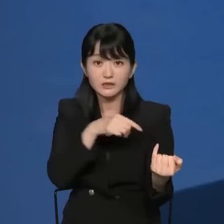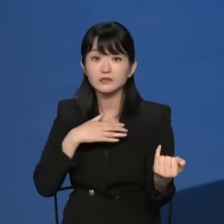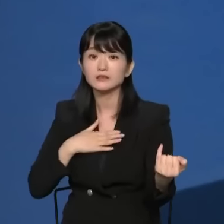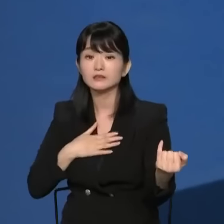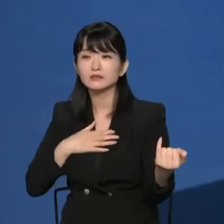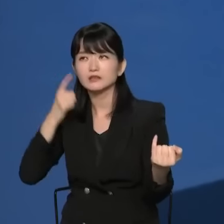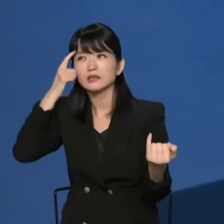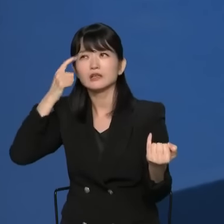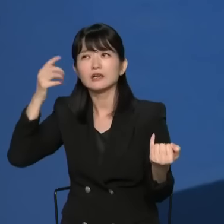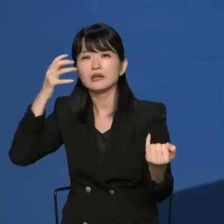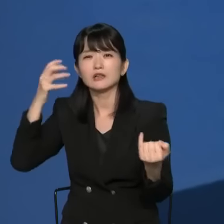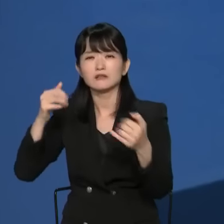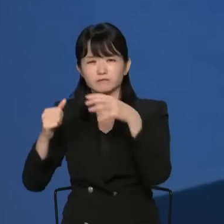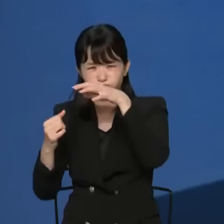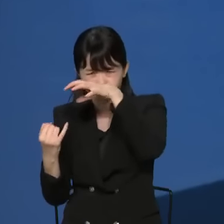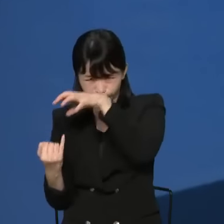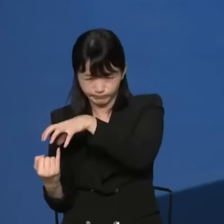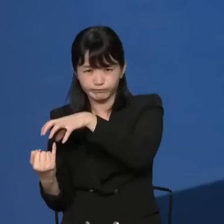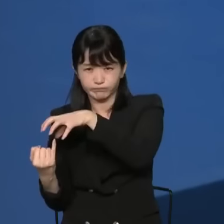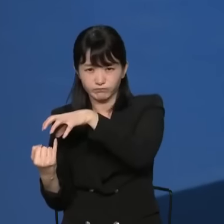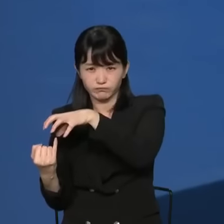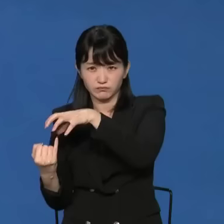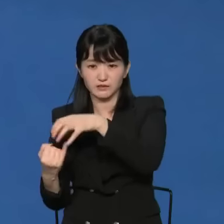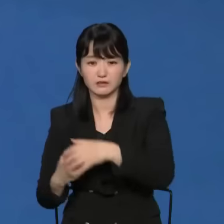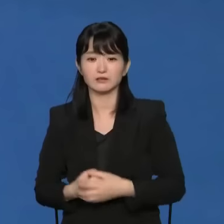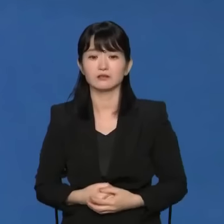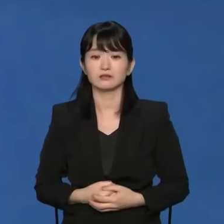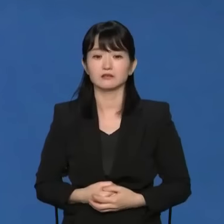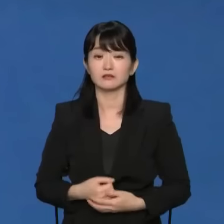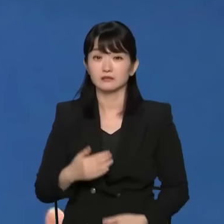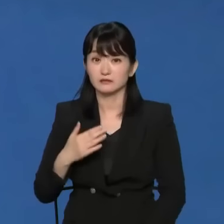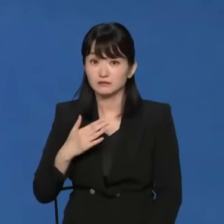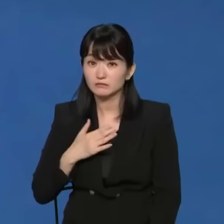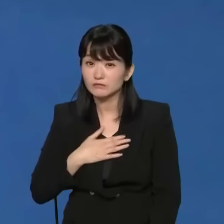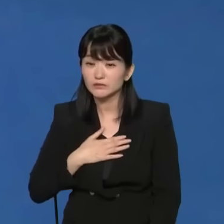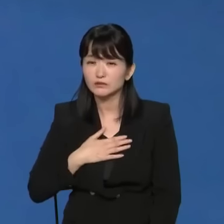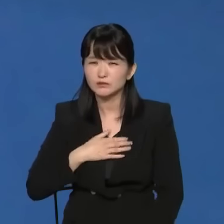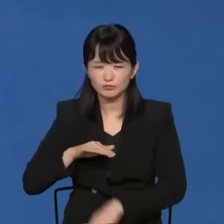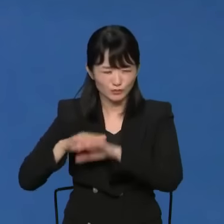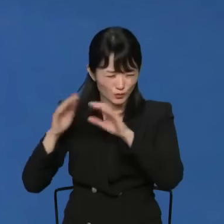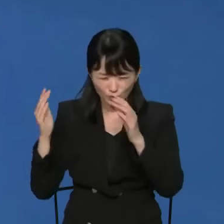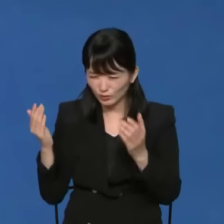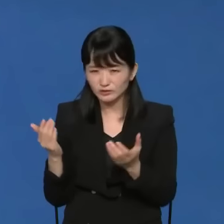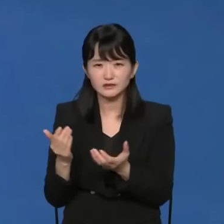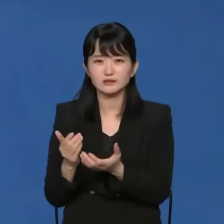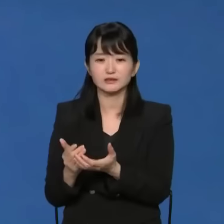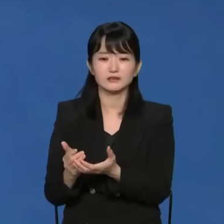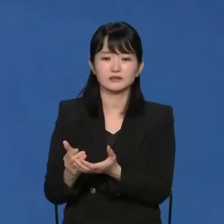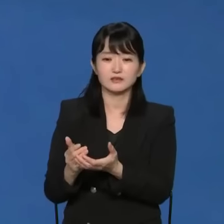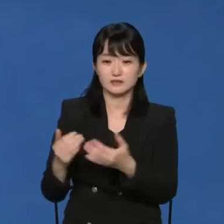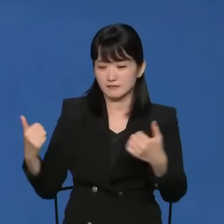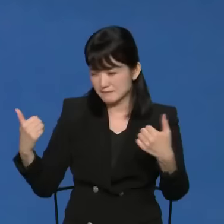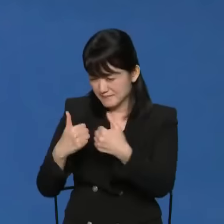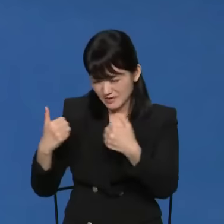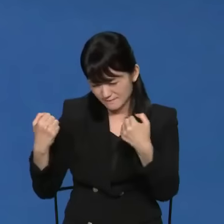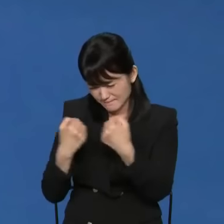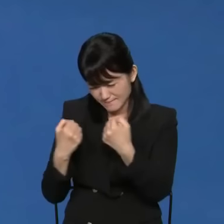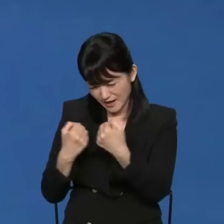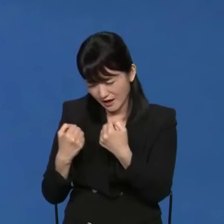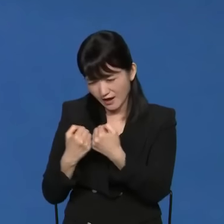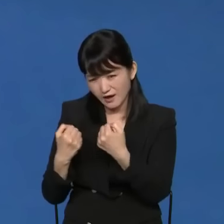난 영혼이 묶였어. 난 모든 것에 맞서